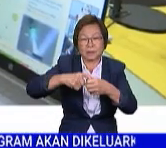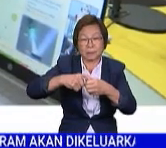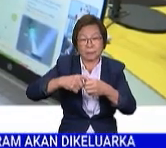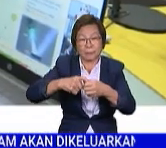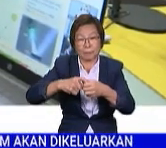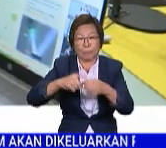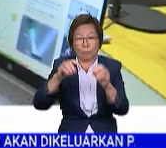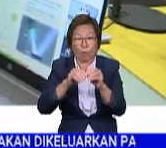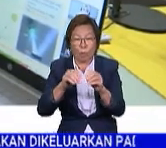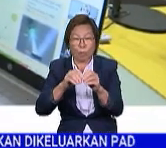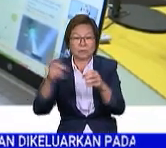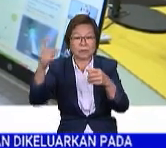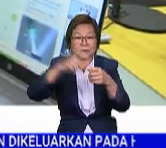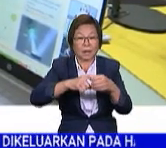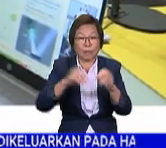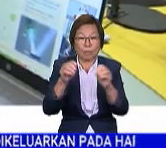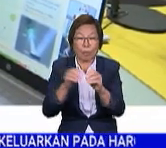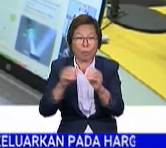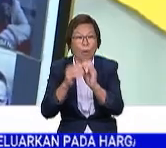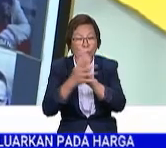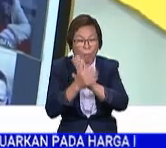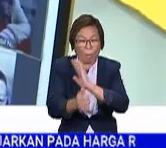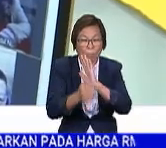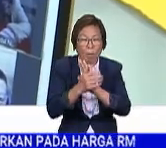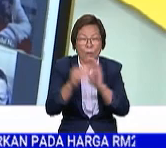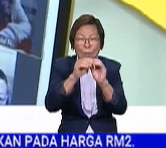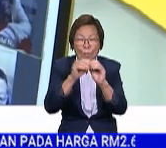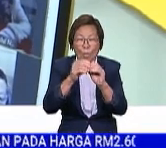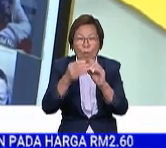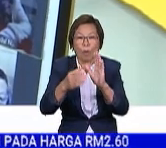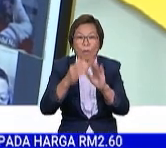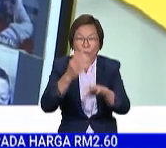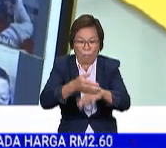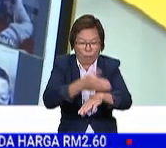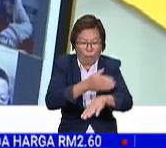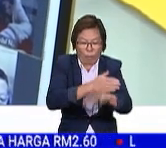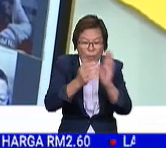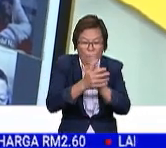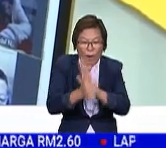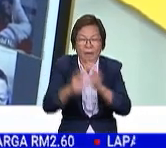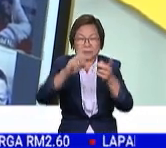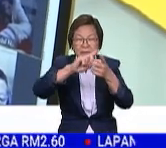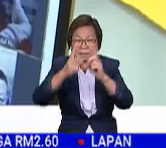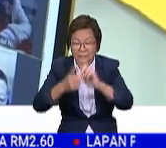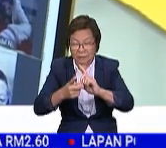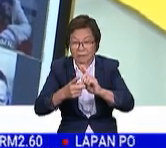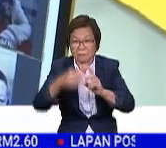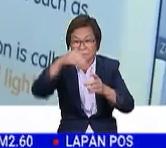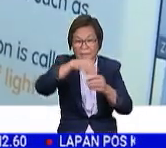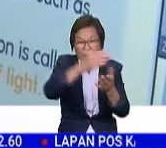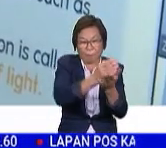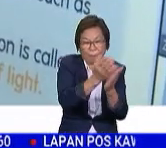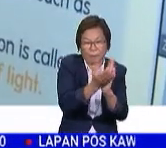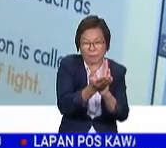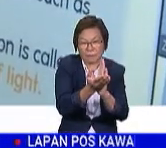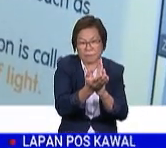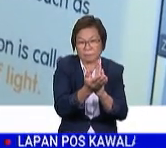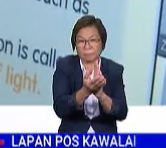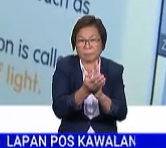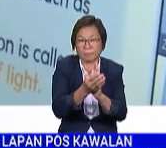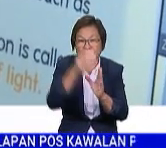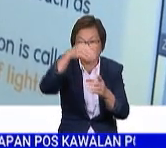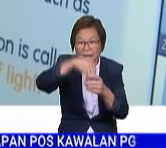peningkatan kemahiran pendidikan gizi telur adalah benar budget tersebut